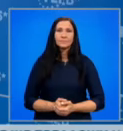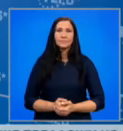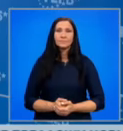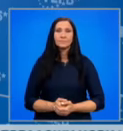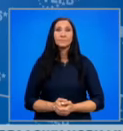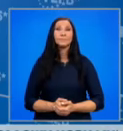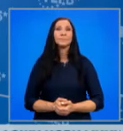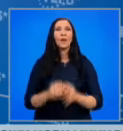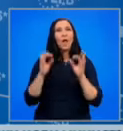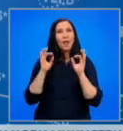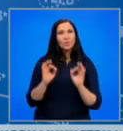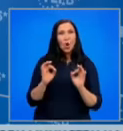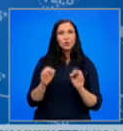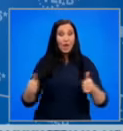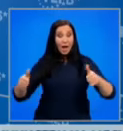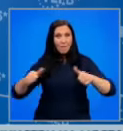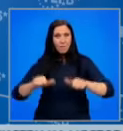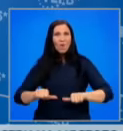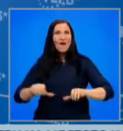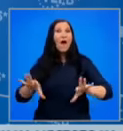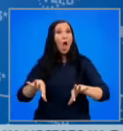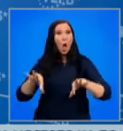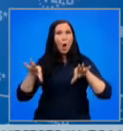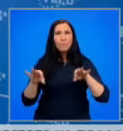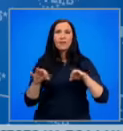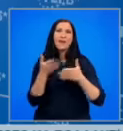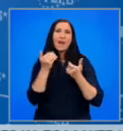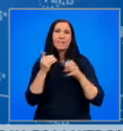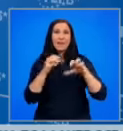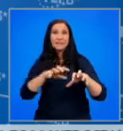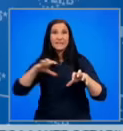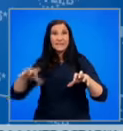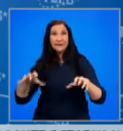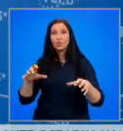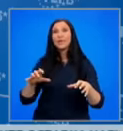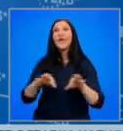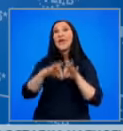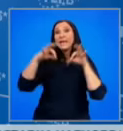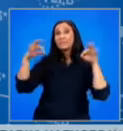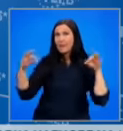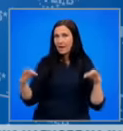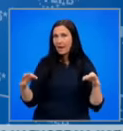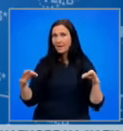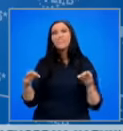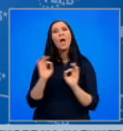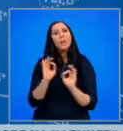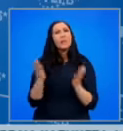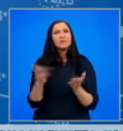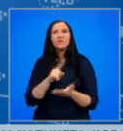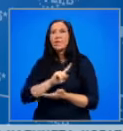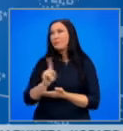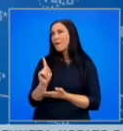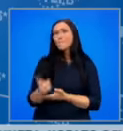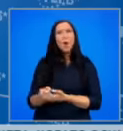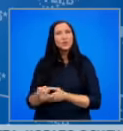Добър вечер. Да, точно така. Провалът е комплексен, няма секторни измерения и е такъв, че не може